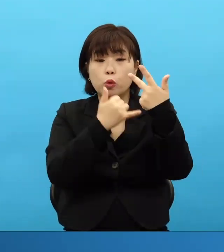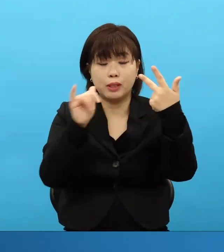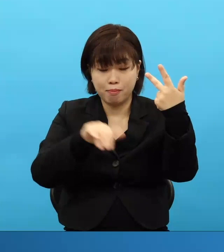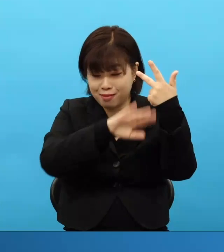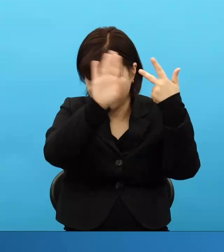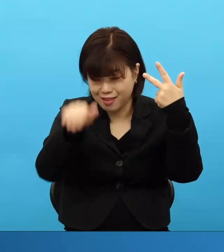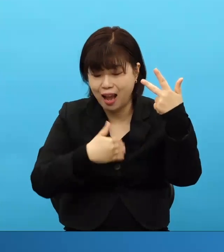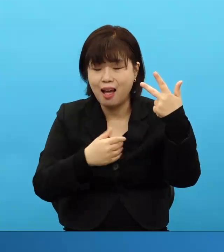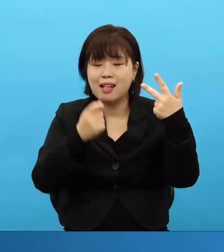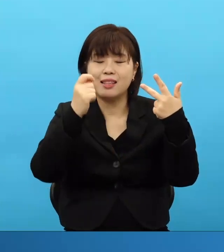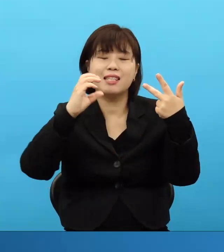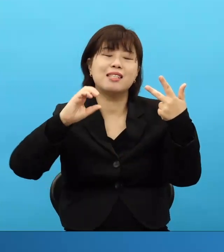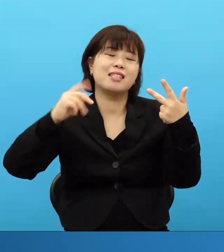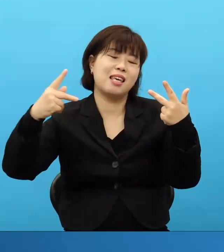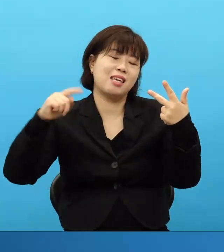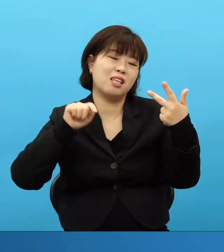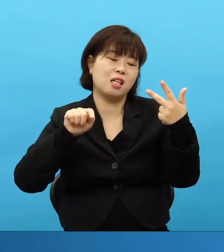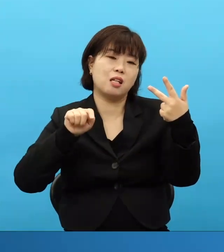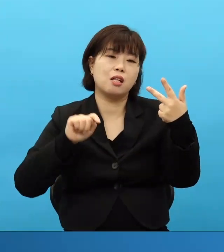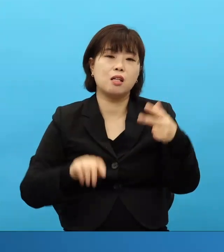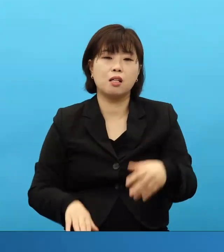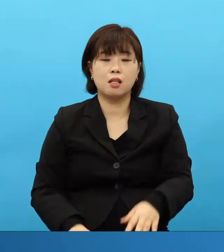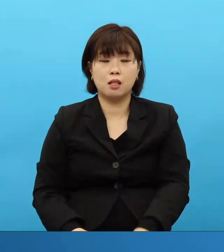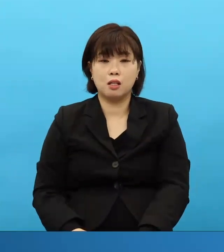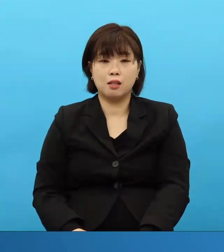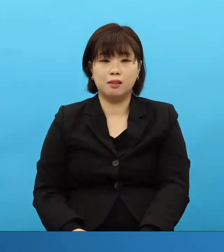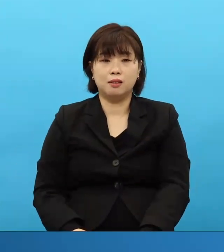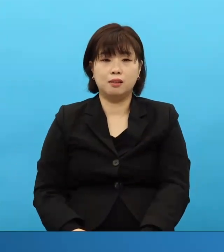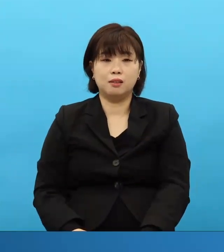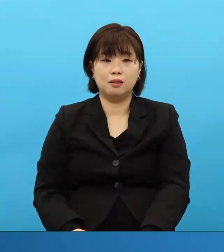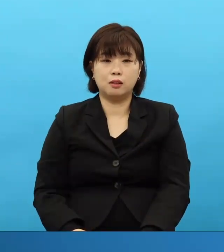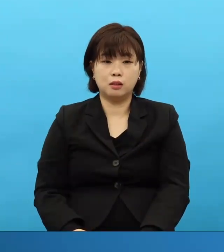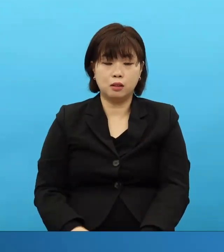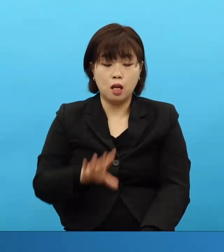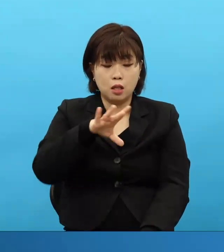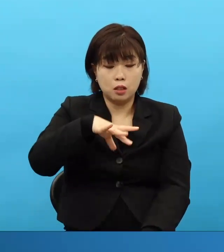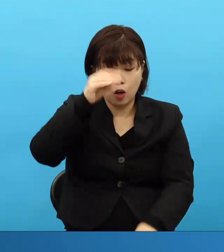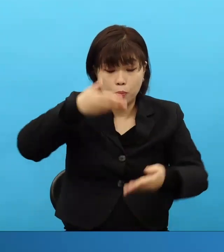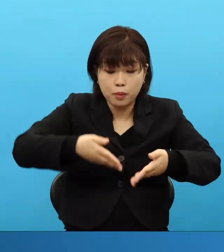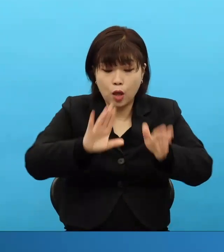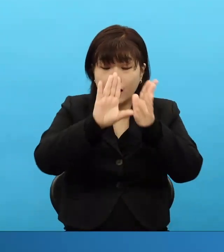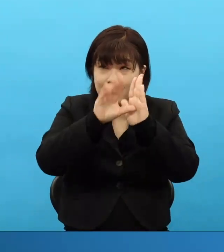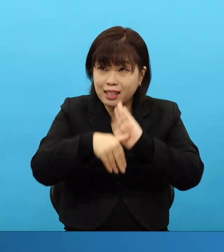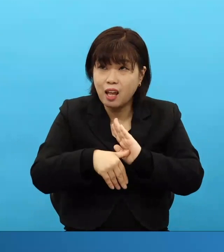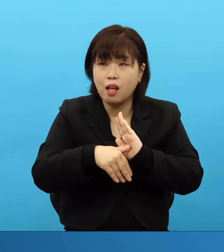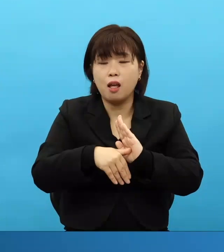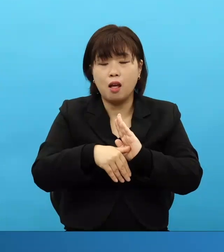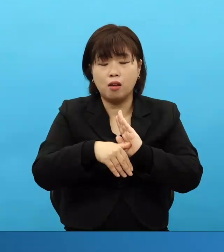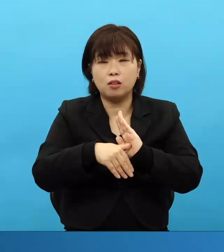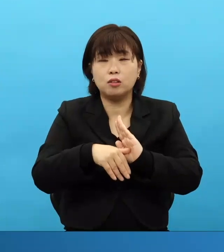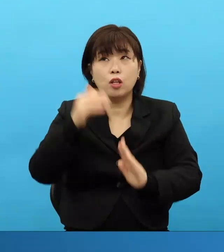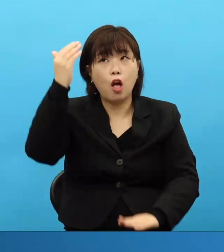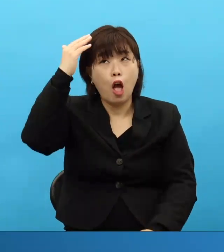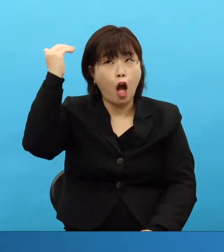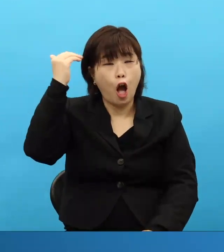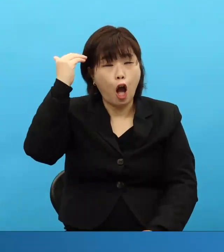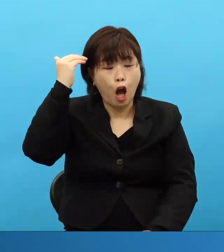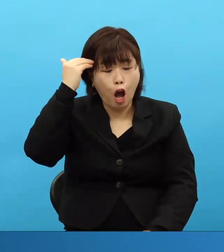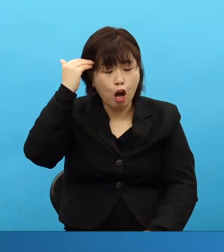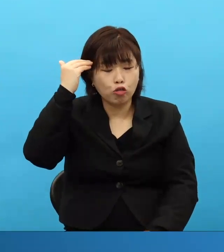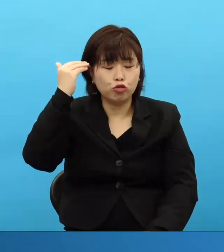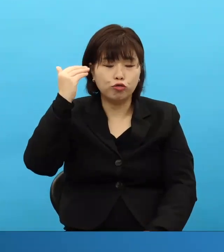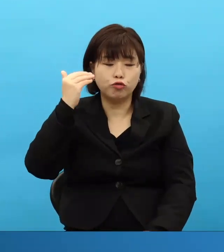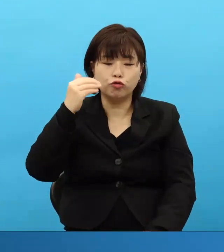TCK 아닌데 TCK를 선택한 사람들도 거의 많아. There were some who were not TCKs to begin with, but they chose a life with 예, TCK 바울 같은 later 인물은 on. TCK 아닙니다.